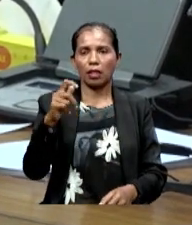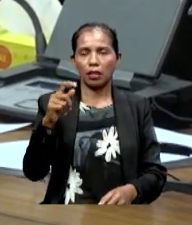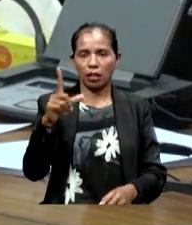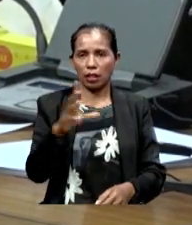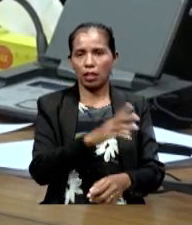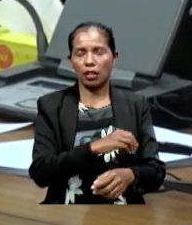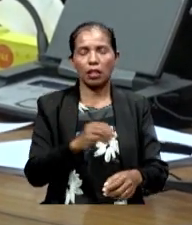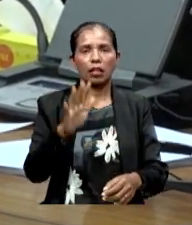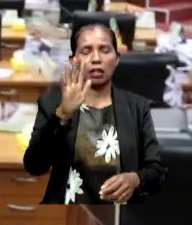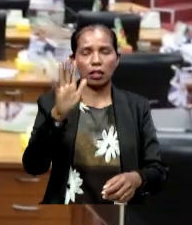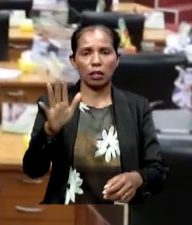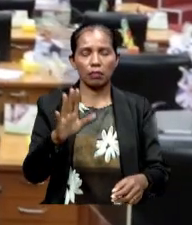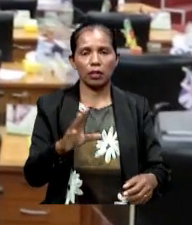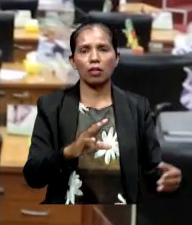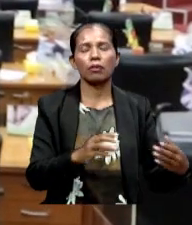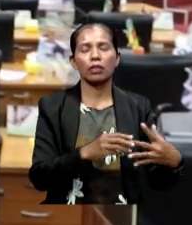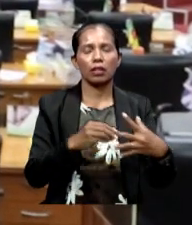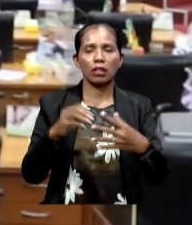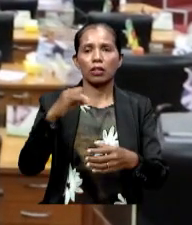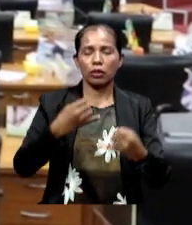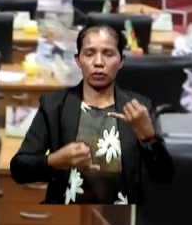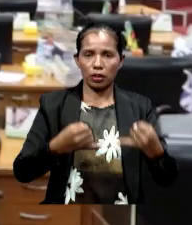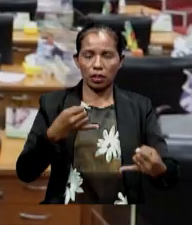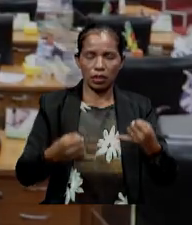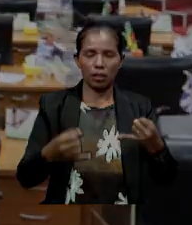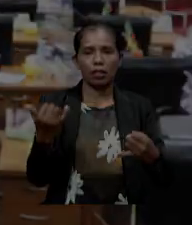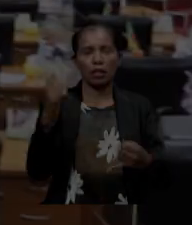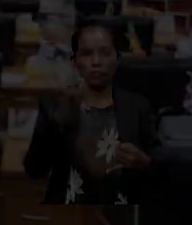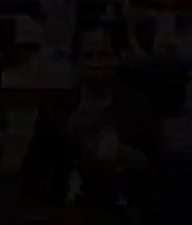kriminal no lima ba ofisial justisa sira. Adirito Simenes, Jaime dos Santos, GMN.